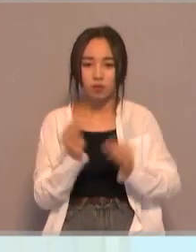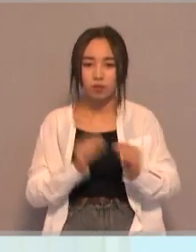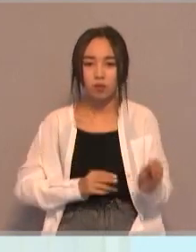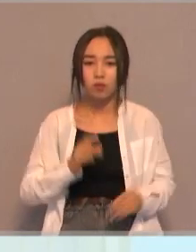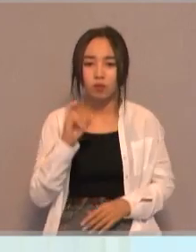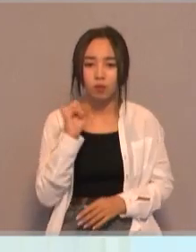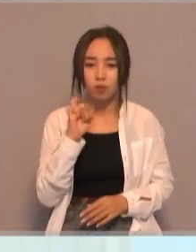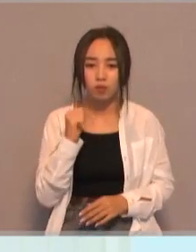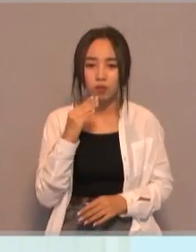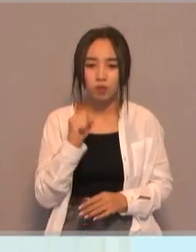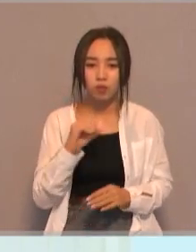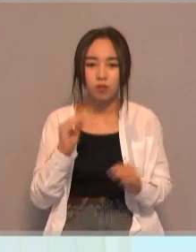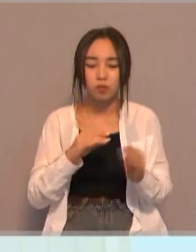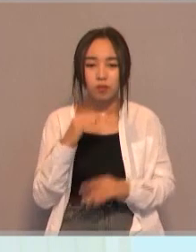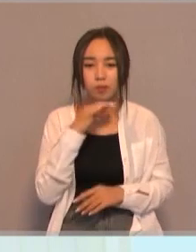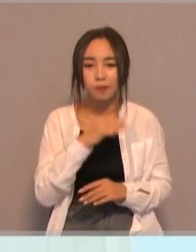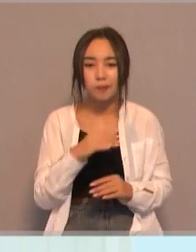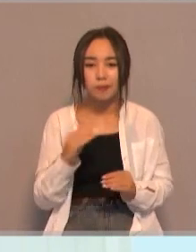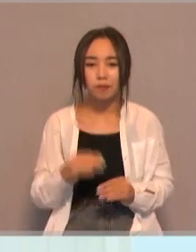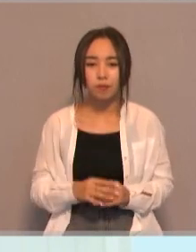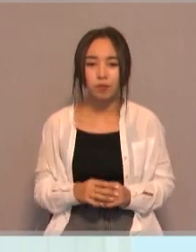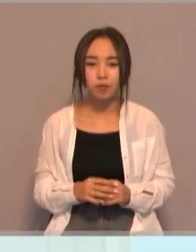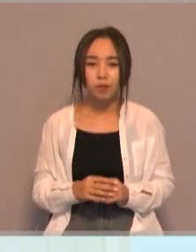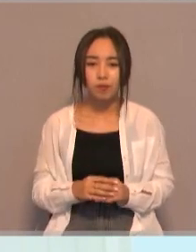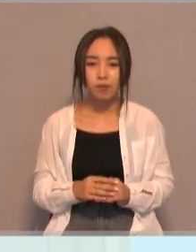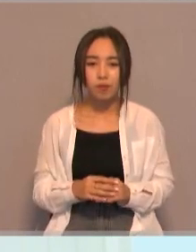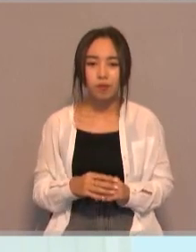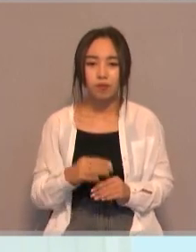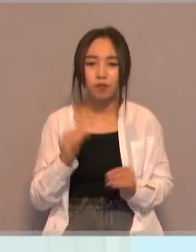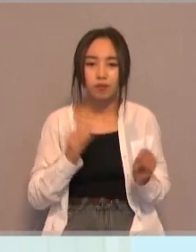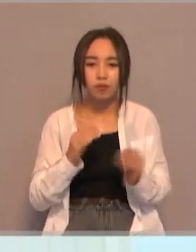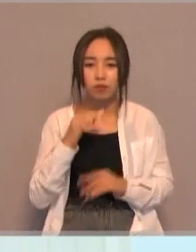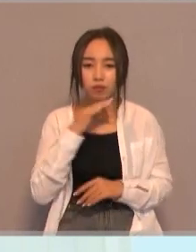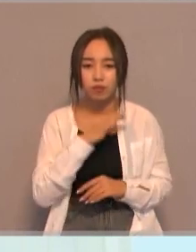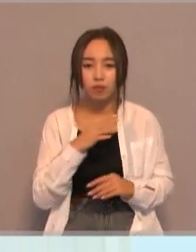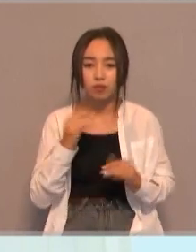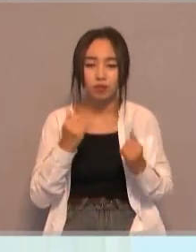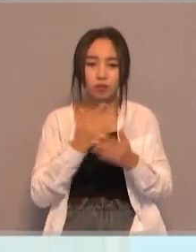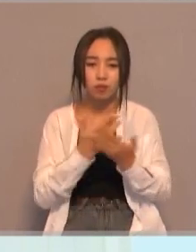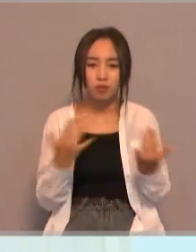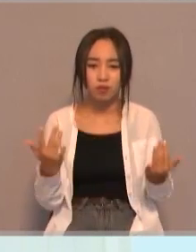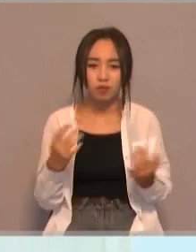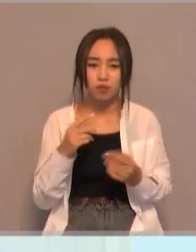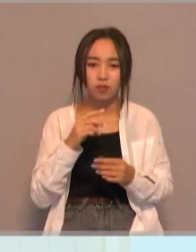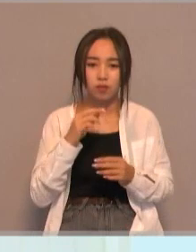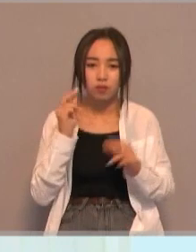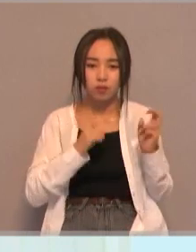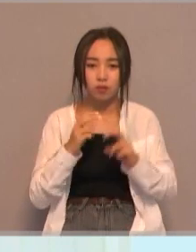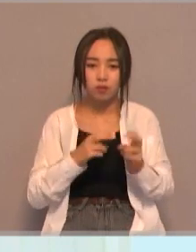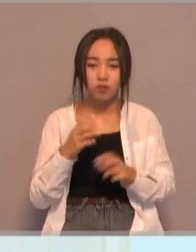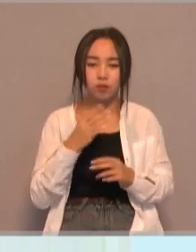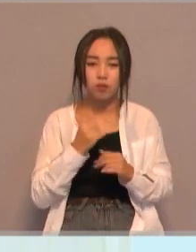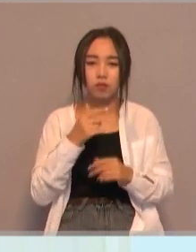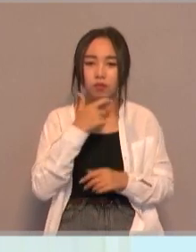пайдалануға берілмек. 5 түрлі қалыпта құйылатын сапалы қышты биік ғимараттарға да пайдалануға болады. Тақырыпты зауыттың тыныс-тіршілігімен танысып